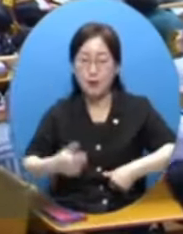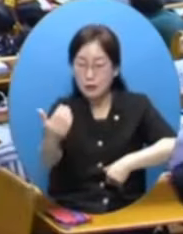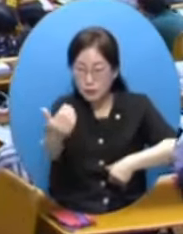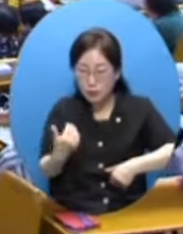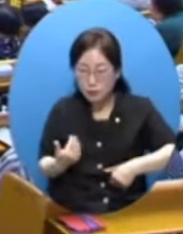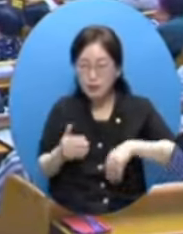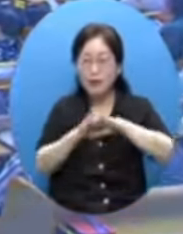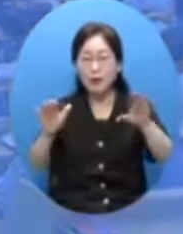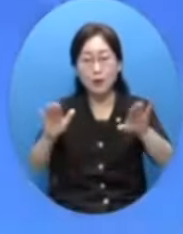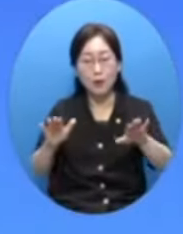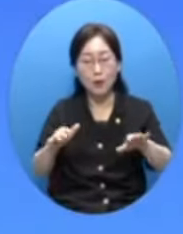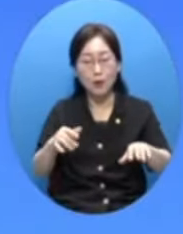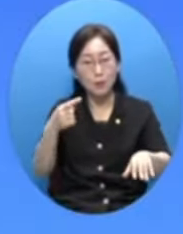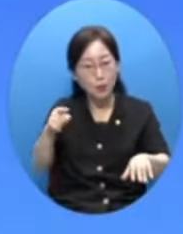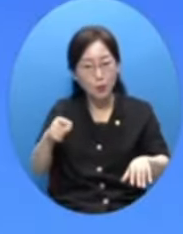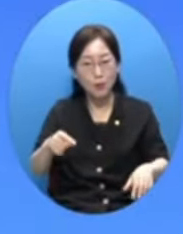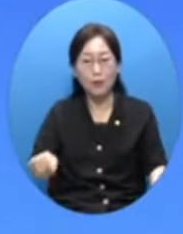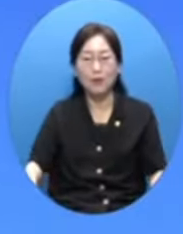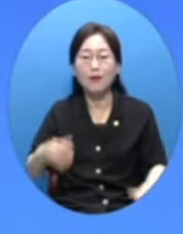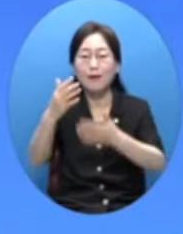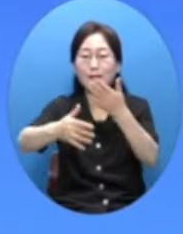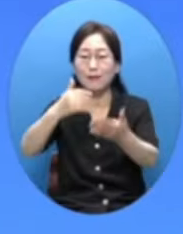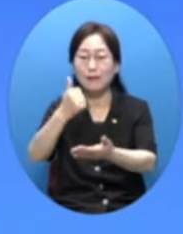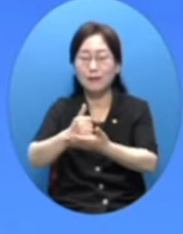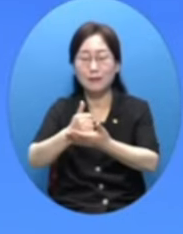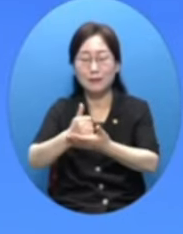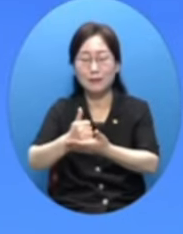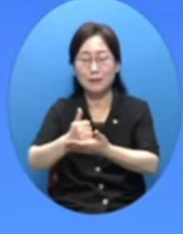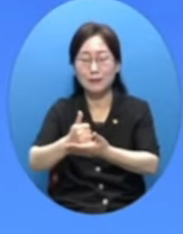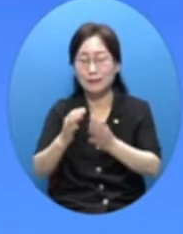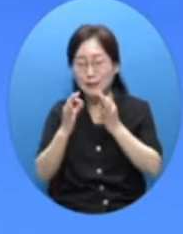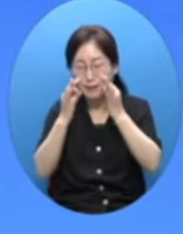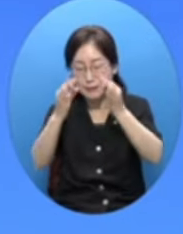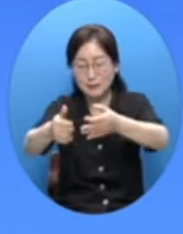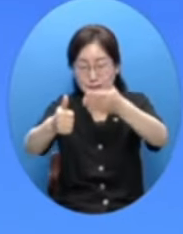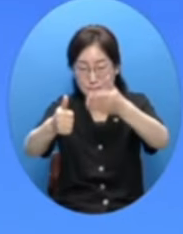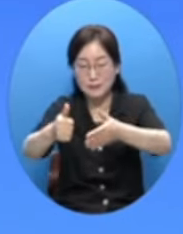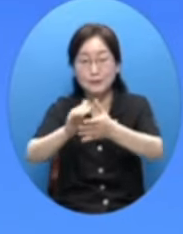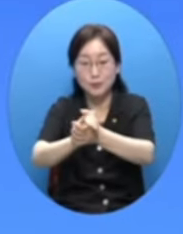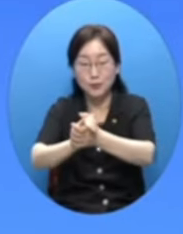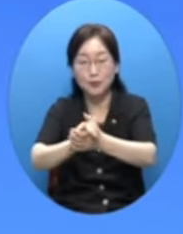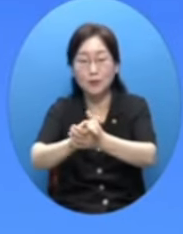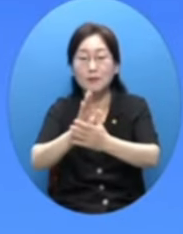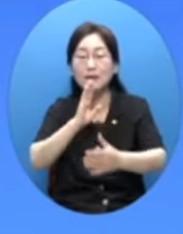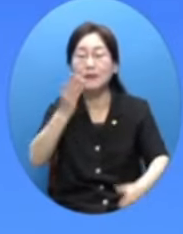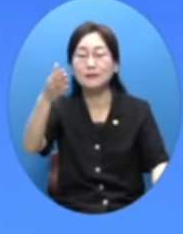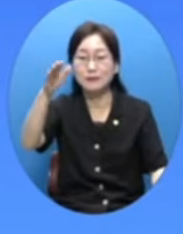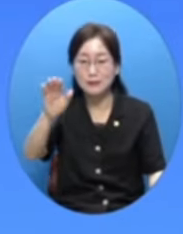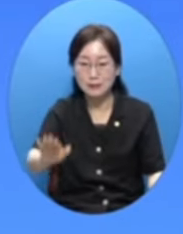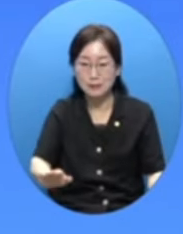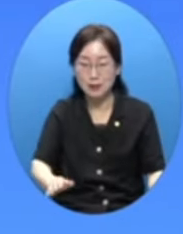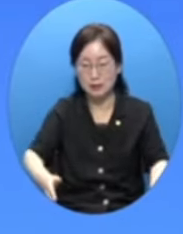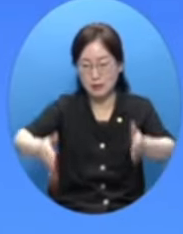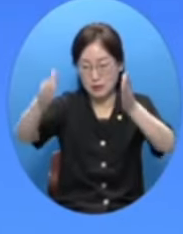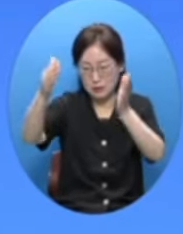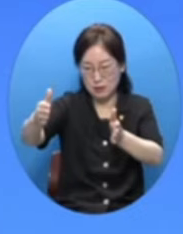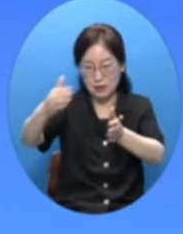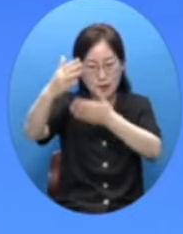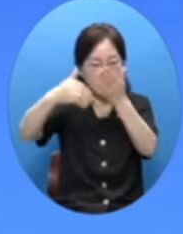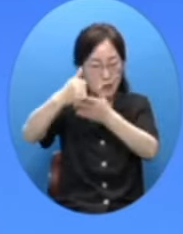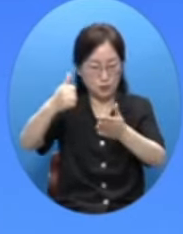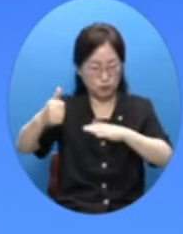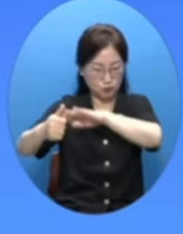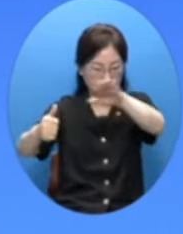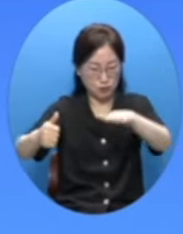있습니다. 하나님께 우리가 간구하기 드려야 되는데 하나님과 우리 사이에 가로막힌 죄라고